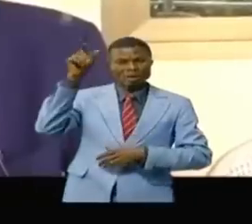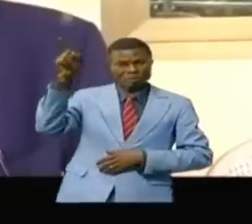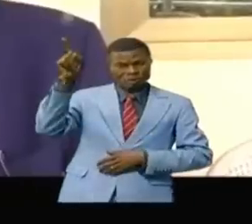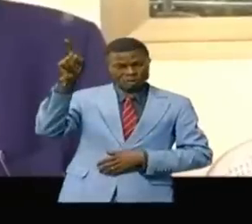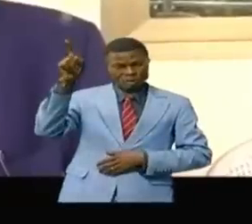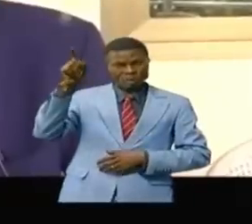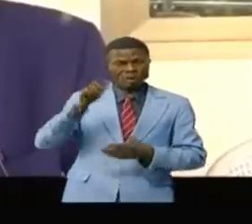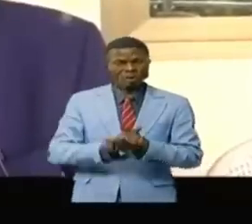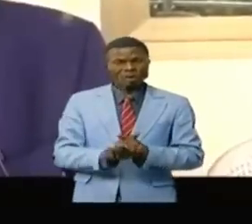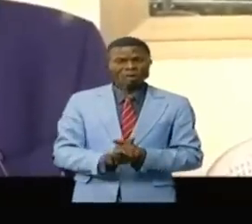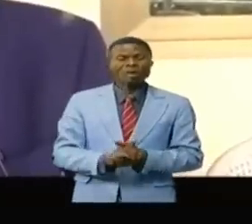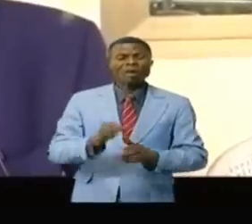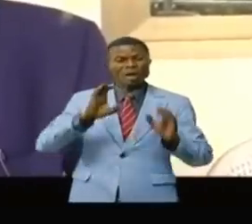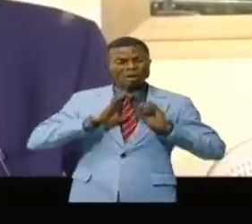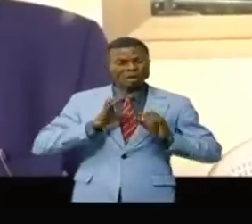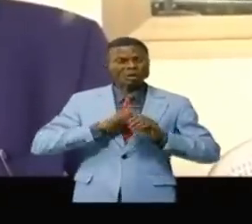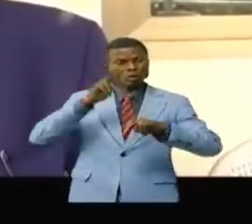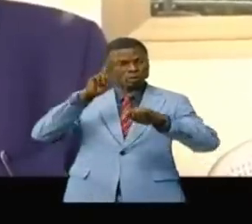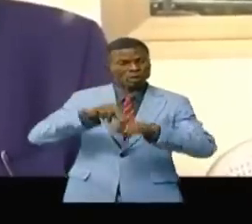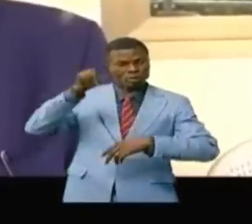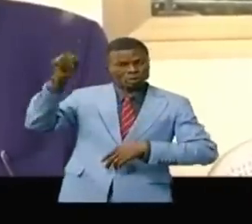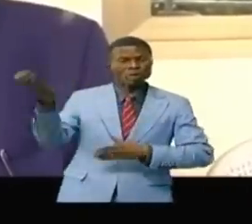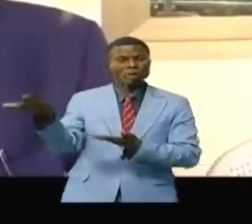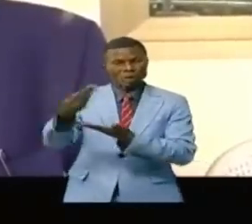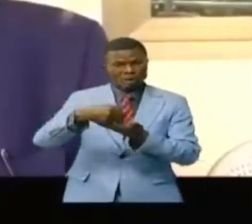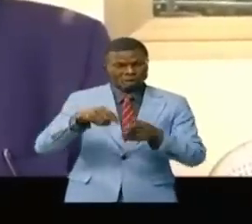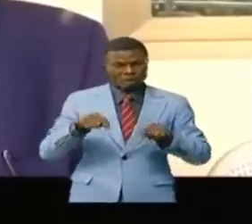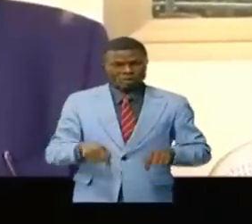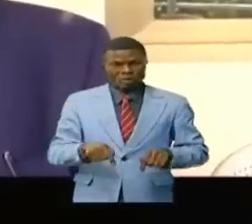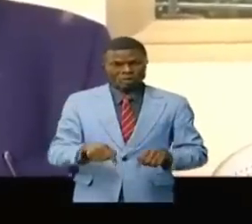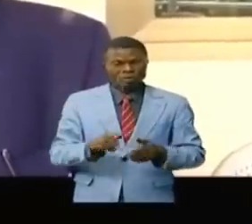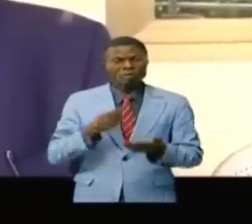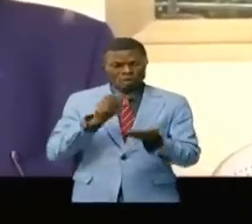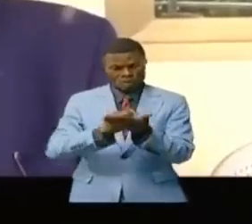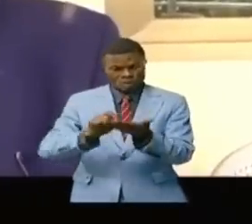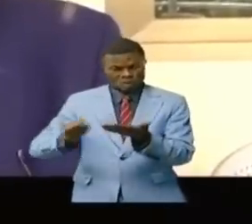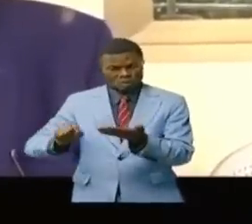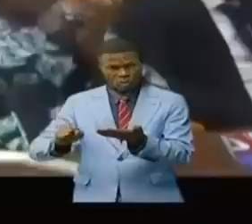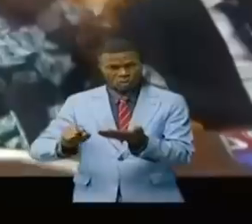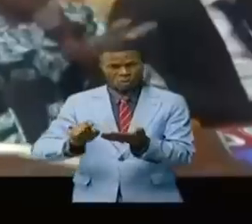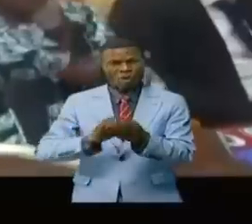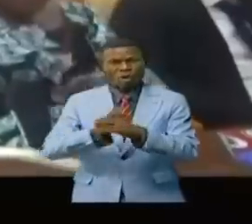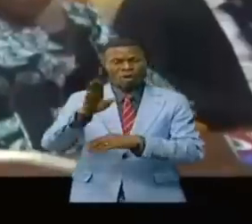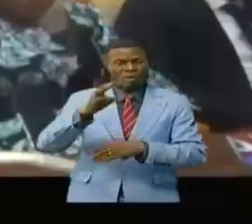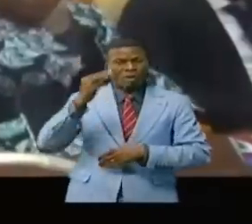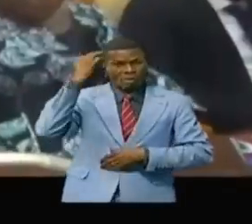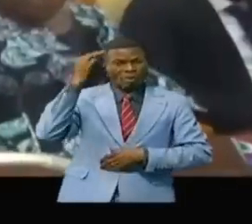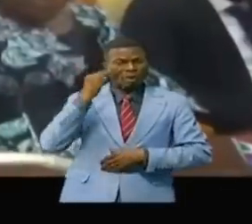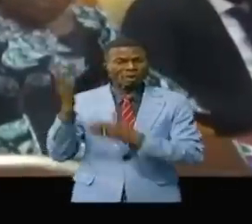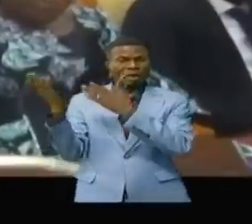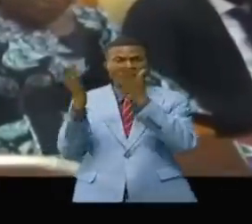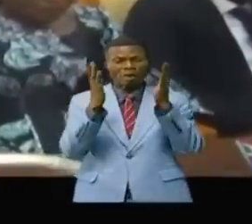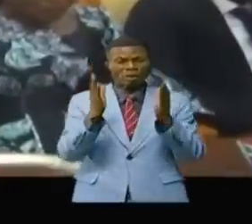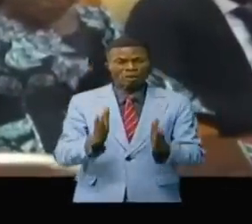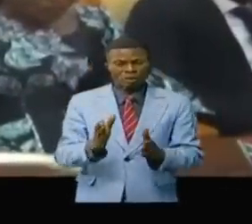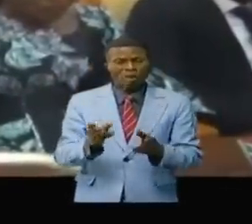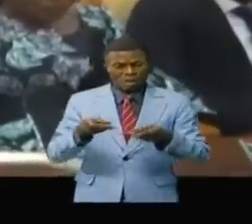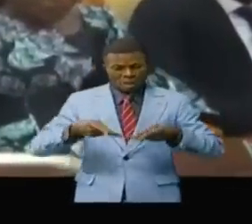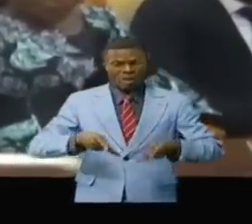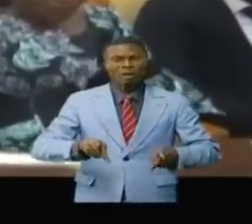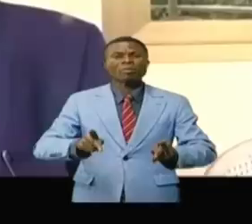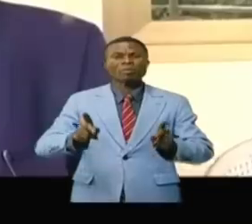presque toutes mes vacances là-bas. Je suis revenu, j'ai écrit au ministre des Transports pour qu'il